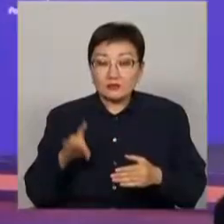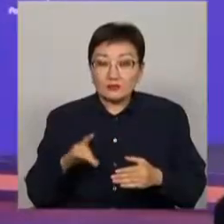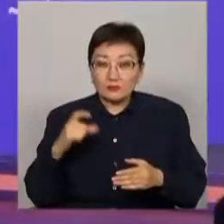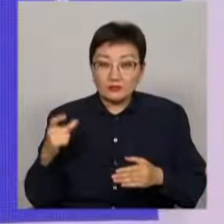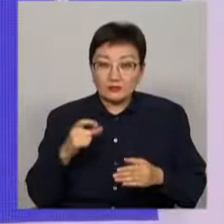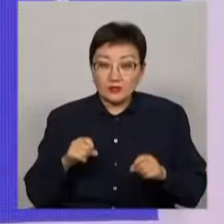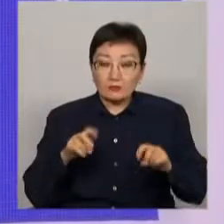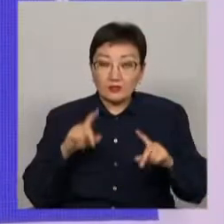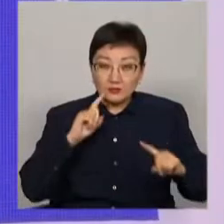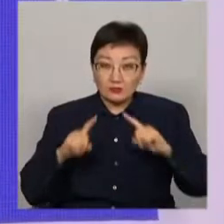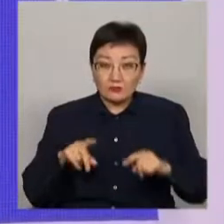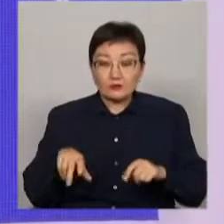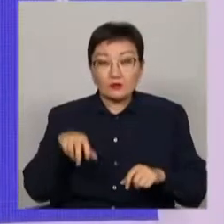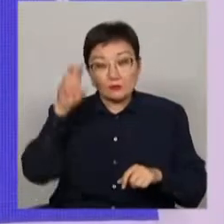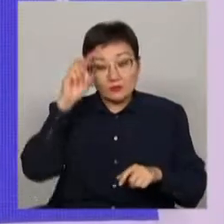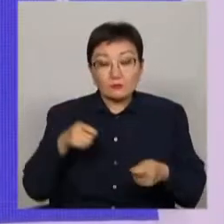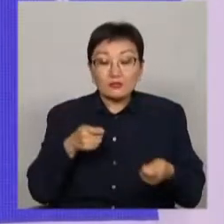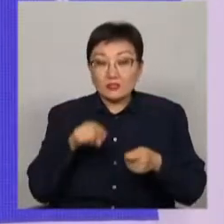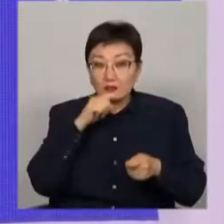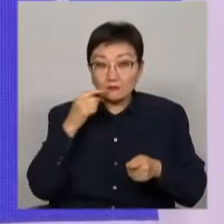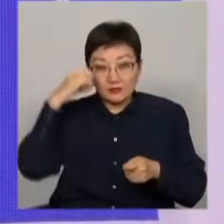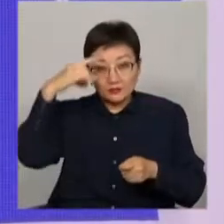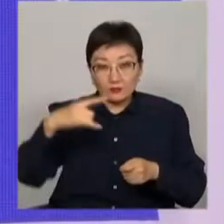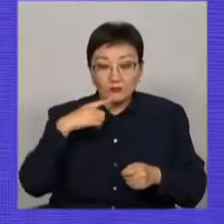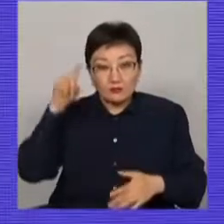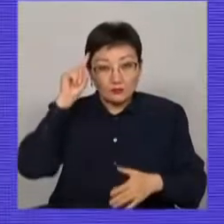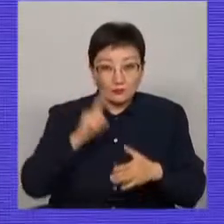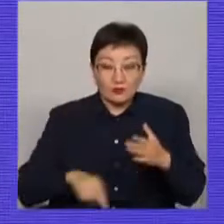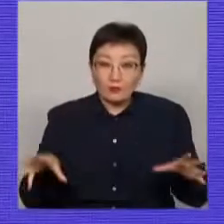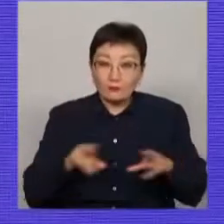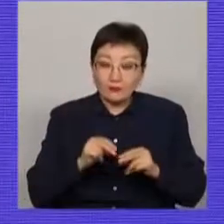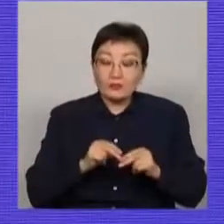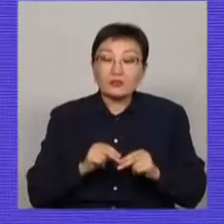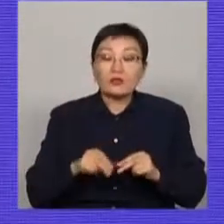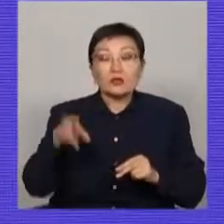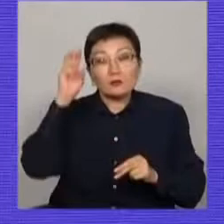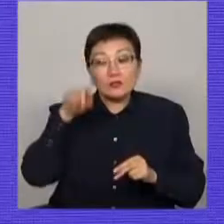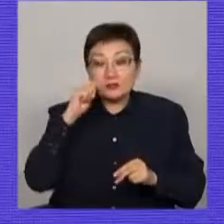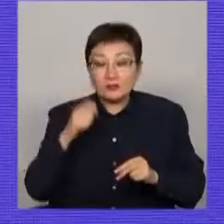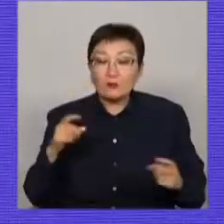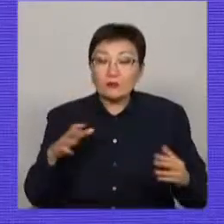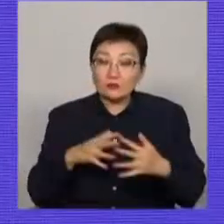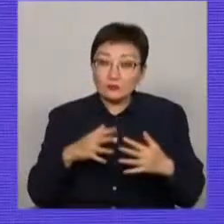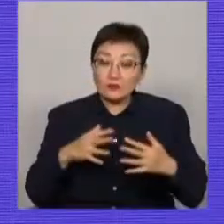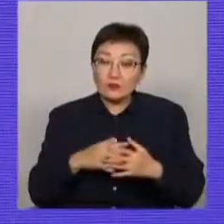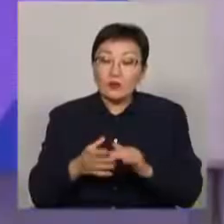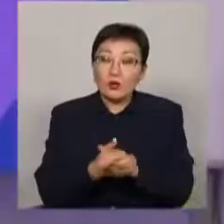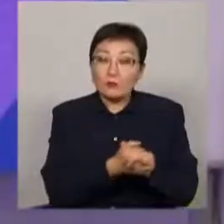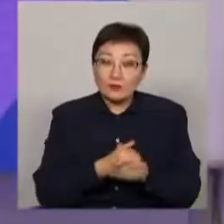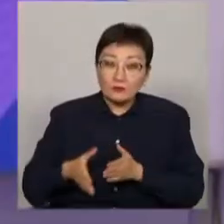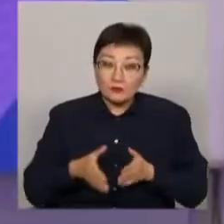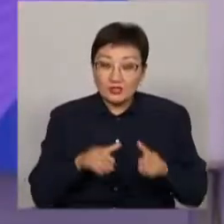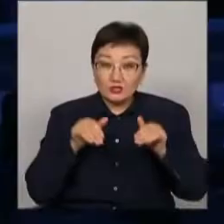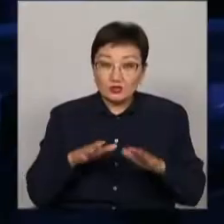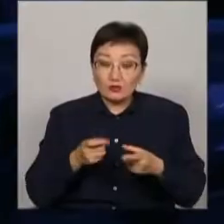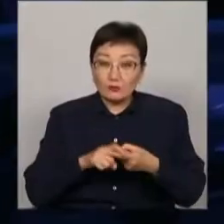paneldik sessiyasında memleket başçısı Resey Kazakstan'ın senimde odaktası dedi. Al Resey Ukrayna kaktığısın bibit jolmen şişu jollarına